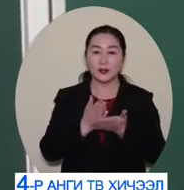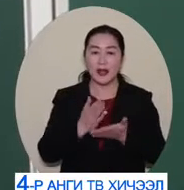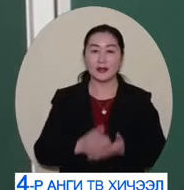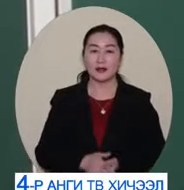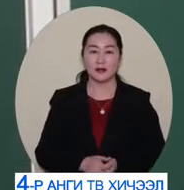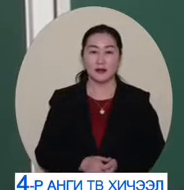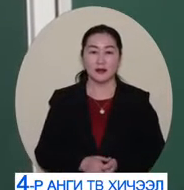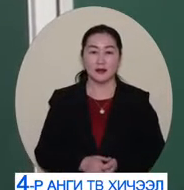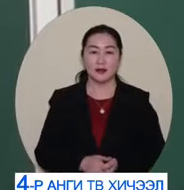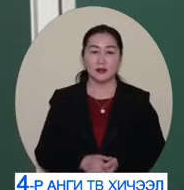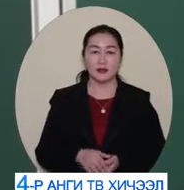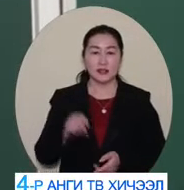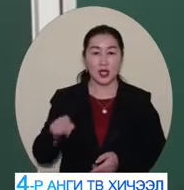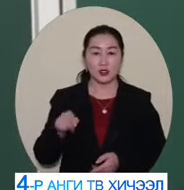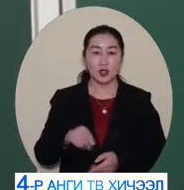харьцангуй